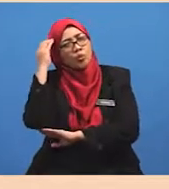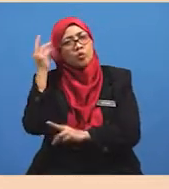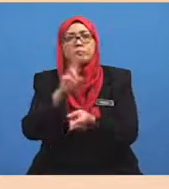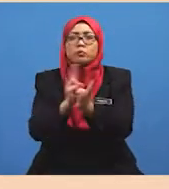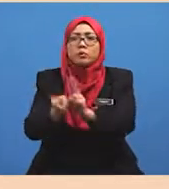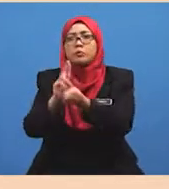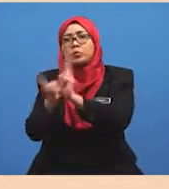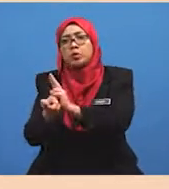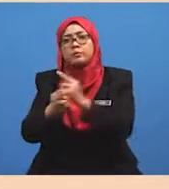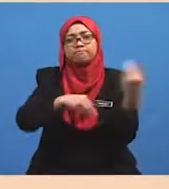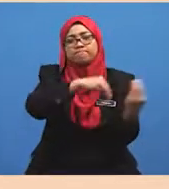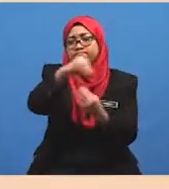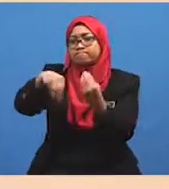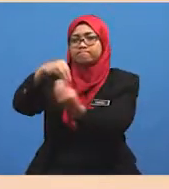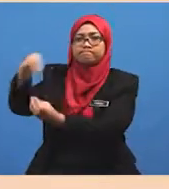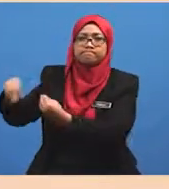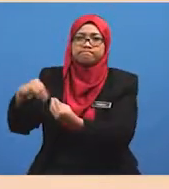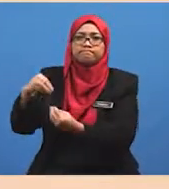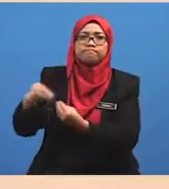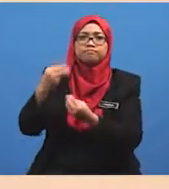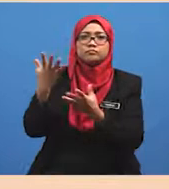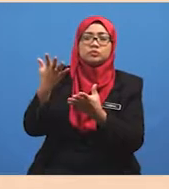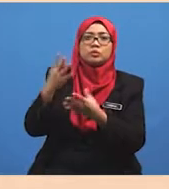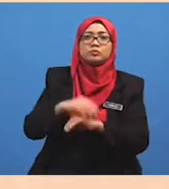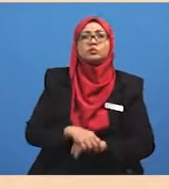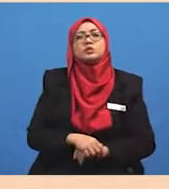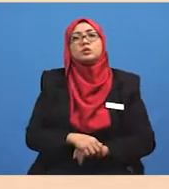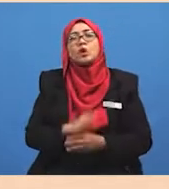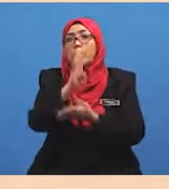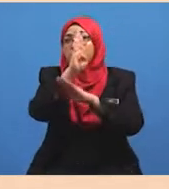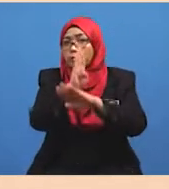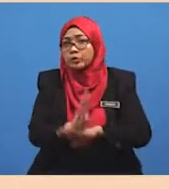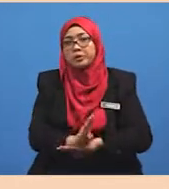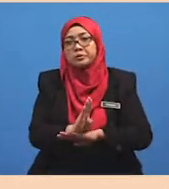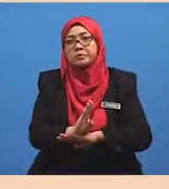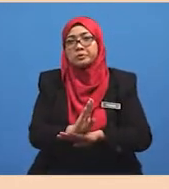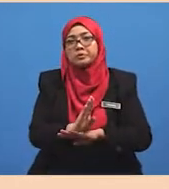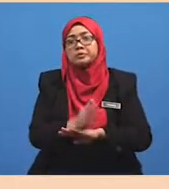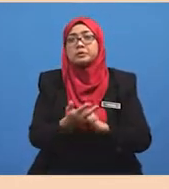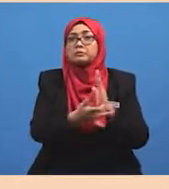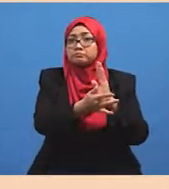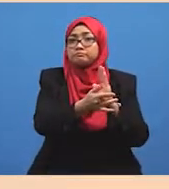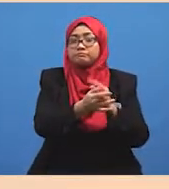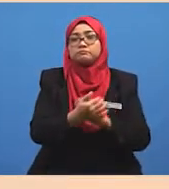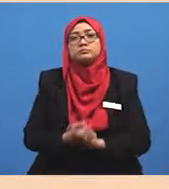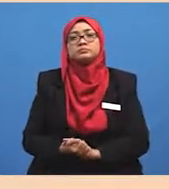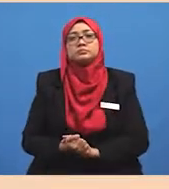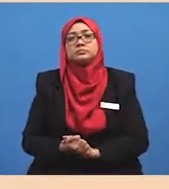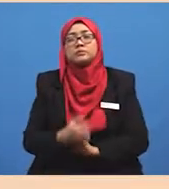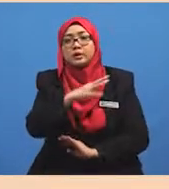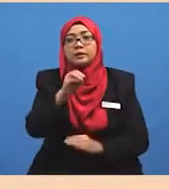seperti perubahan sosial budaya teknologi dan